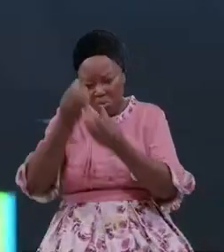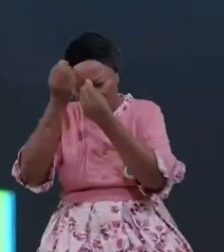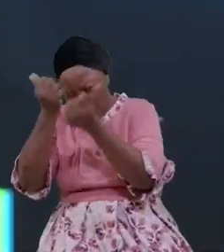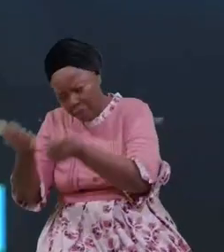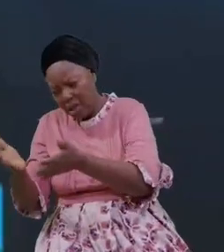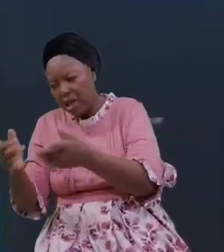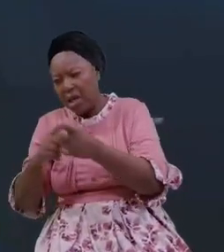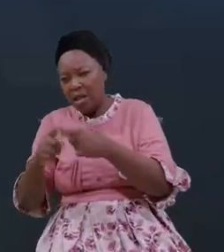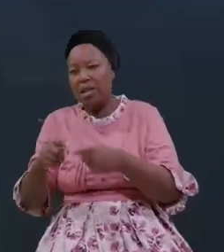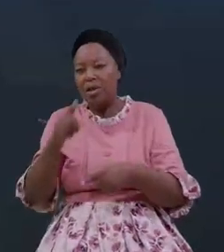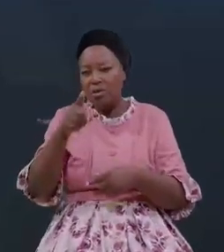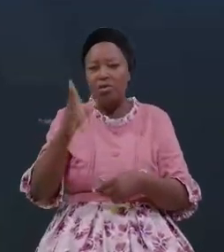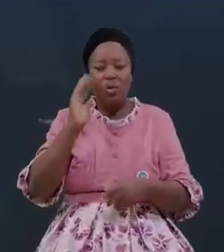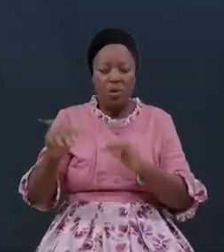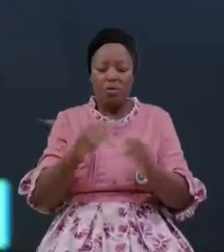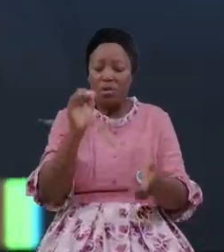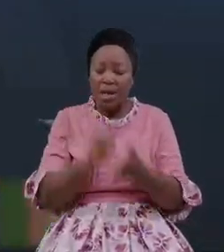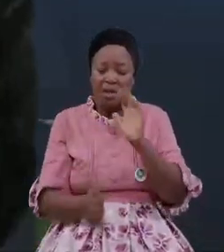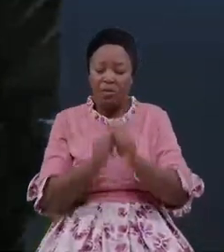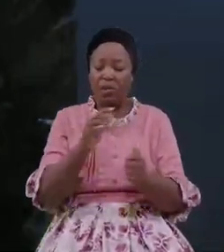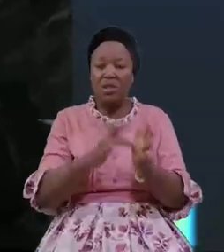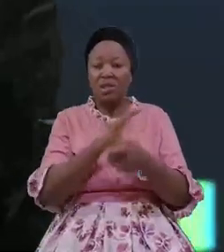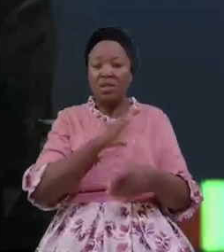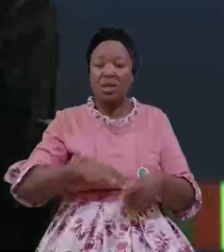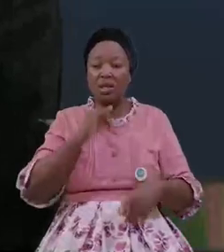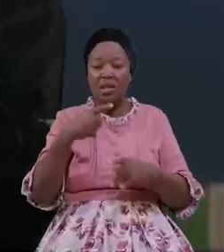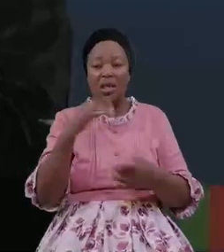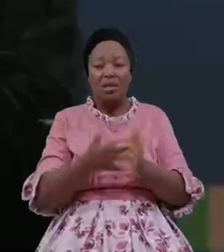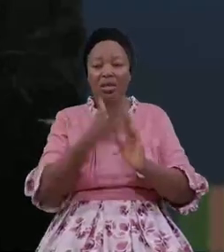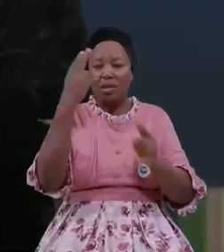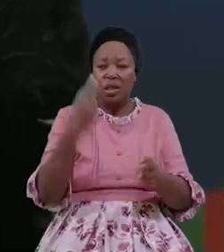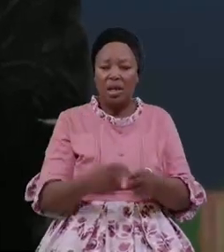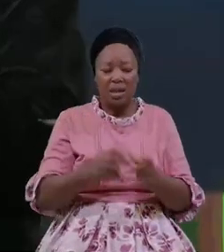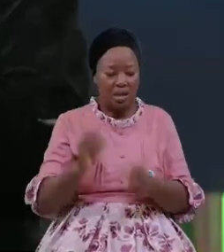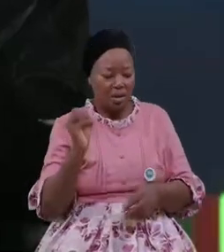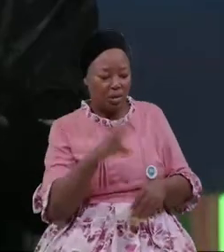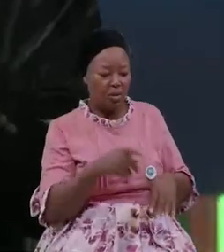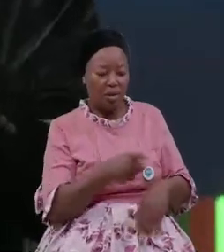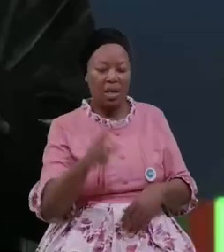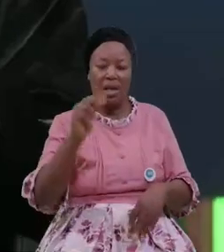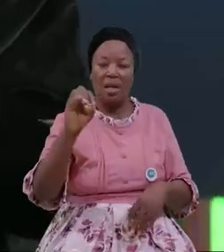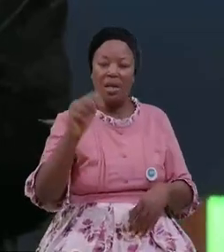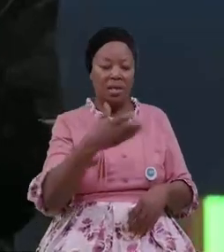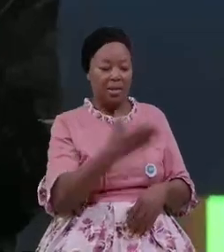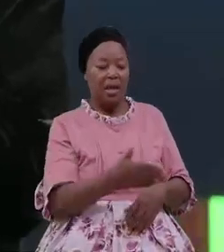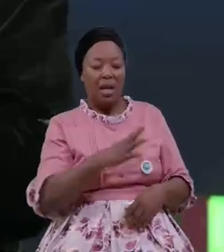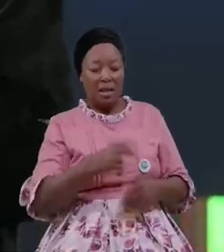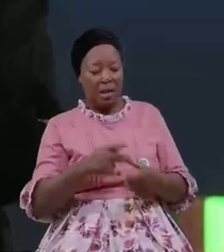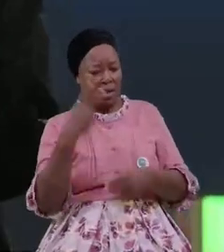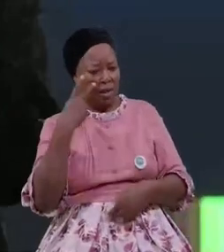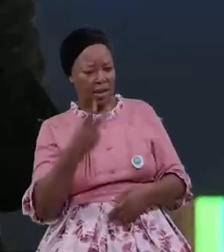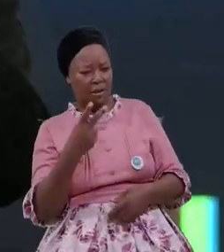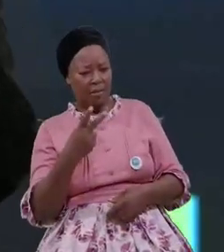Jésus leur a dit vous allez faire ce que Jésus dit ils ont jeté leur filet là-bas